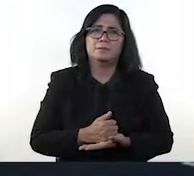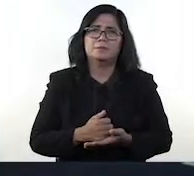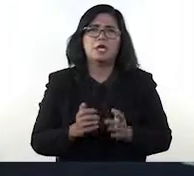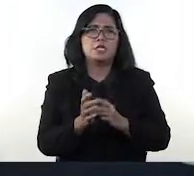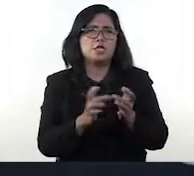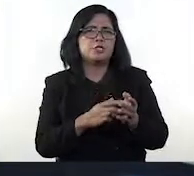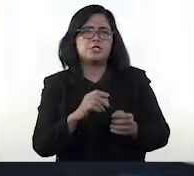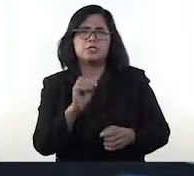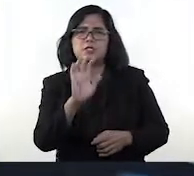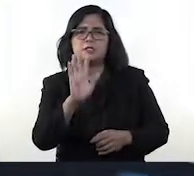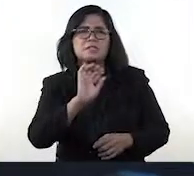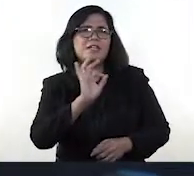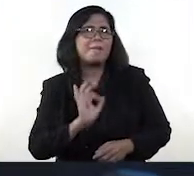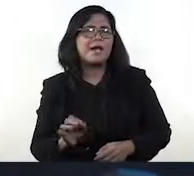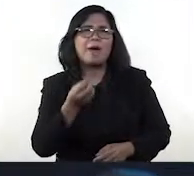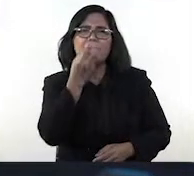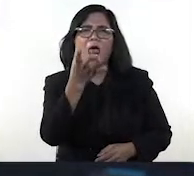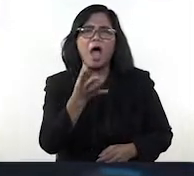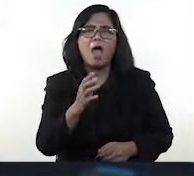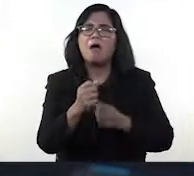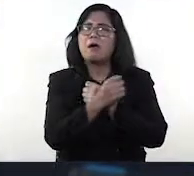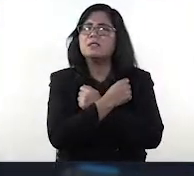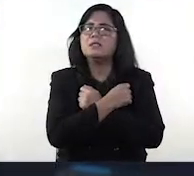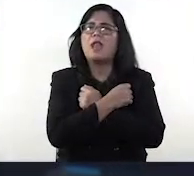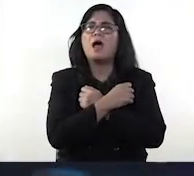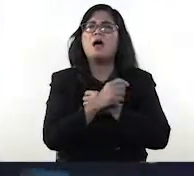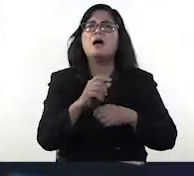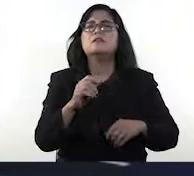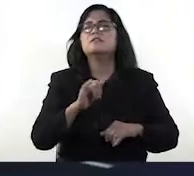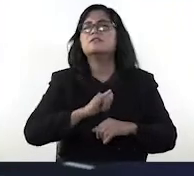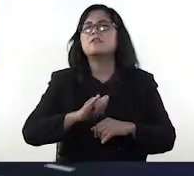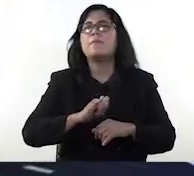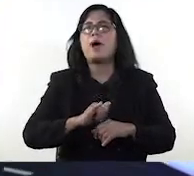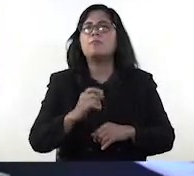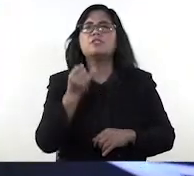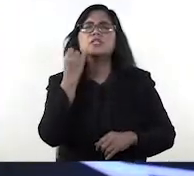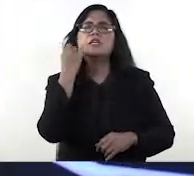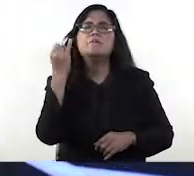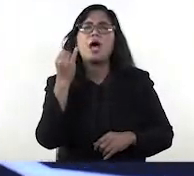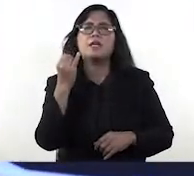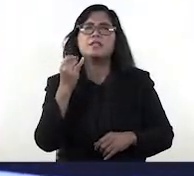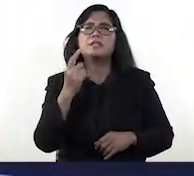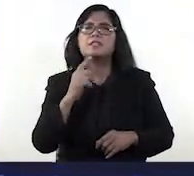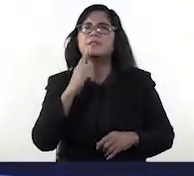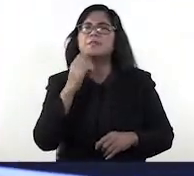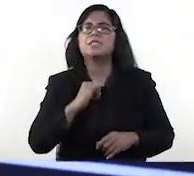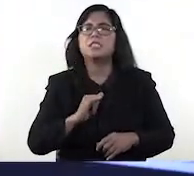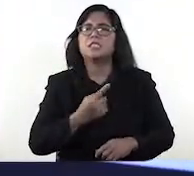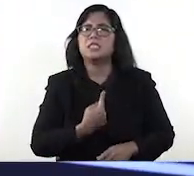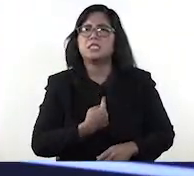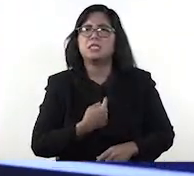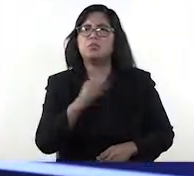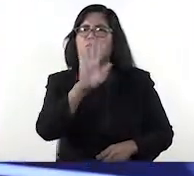kau tidak bilang Kasihilah sesamamu seiman seperti dirimu sendiri tapi dia bilang Kasihilah sesamamu